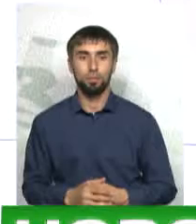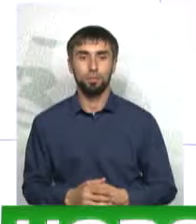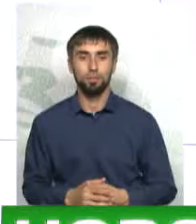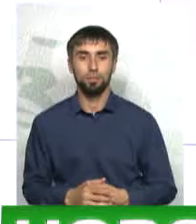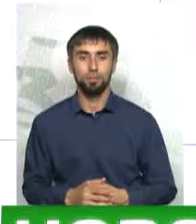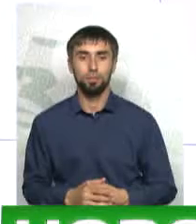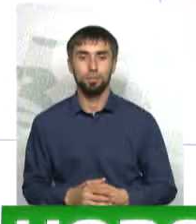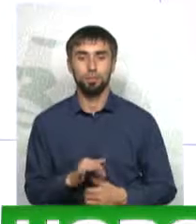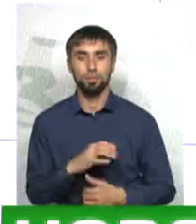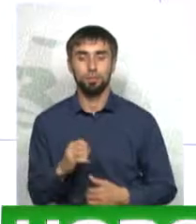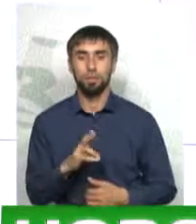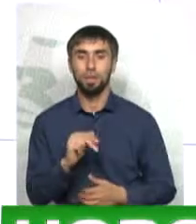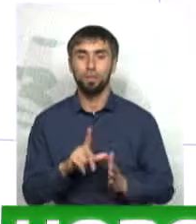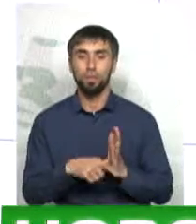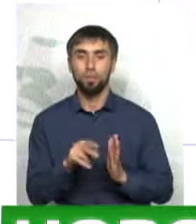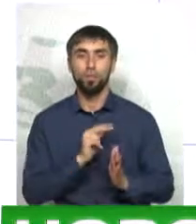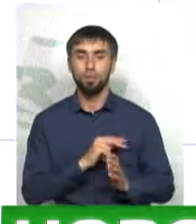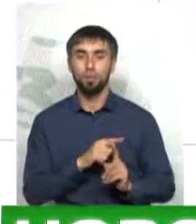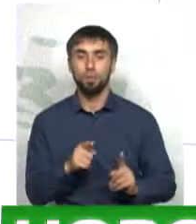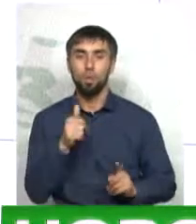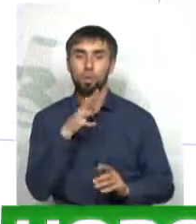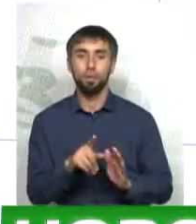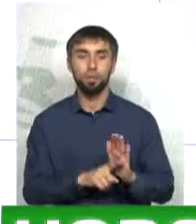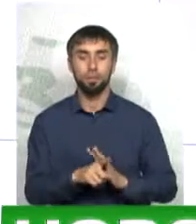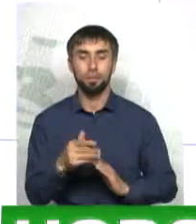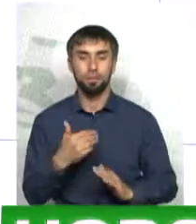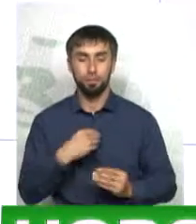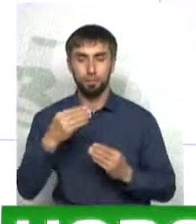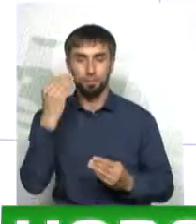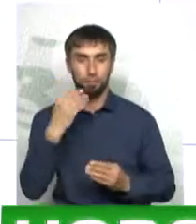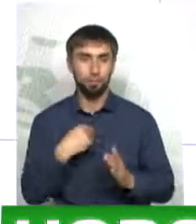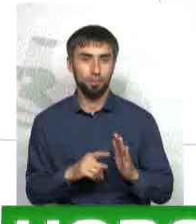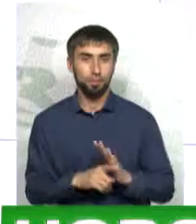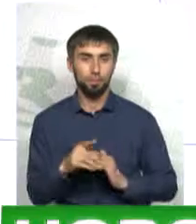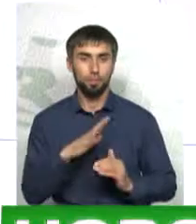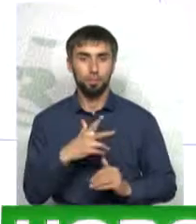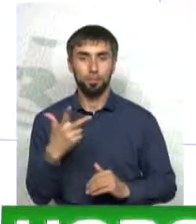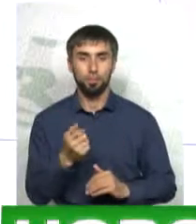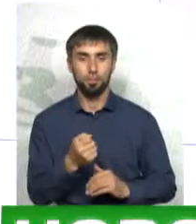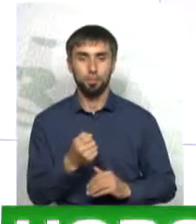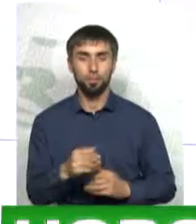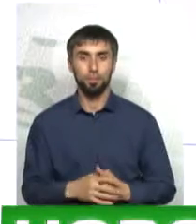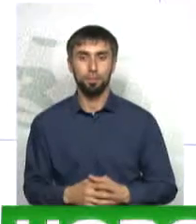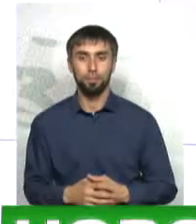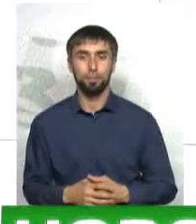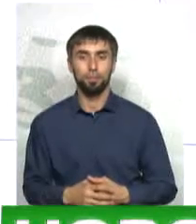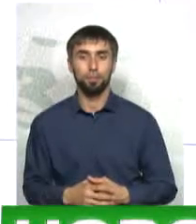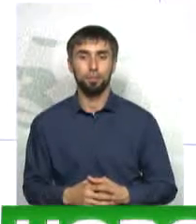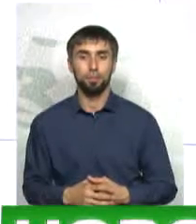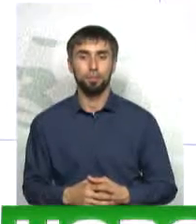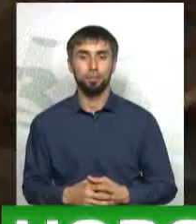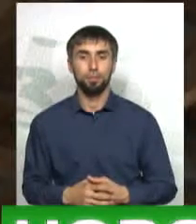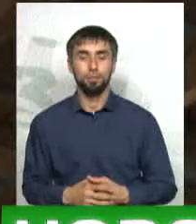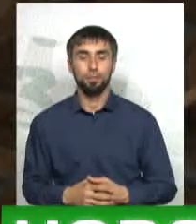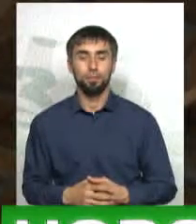И все. А как долго вы работаете? Когда вы приступили? Мы примерно работаем три недели примерно, да. Три недели